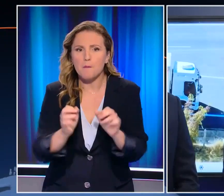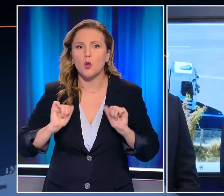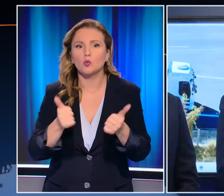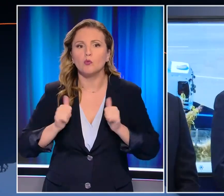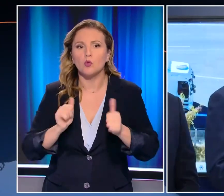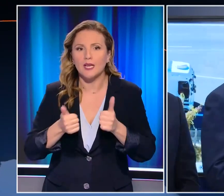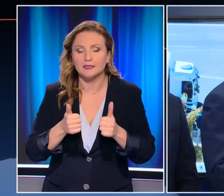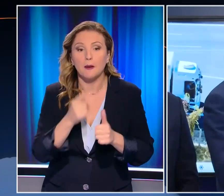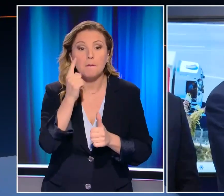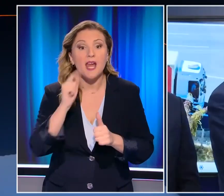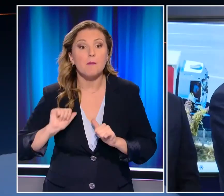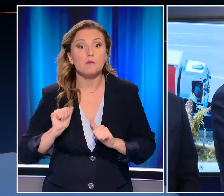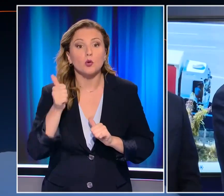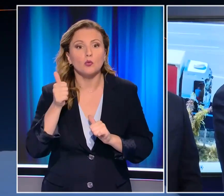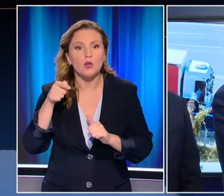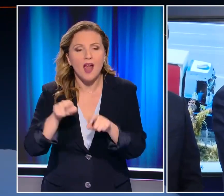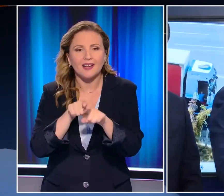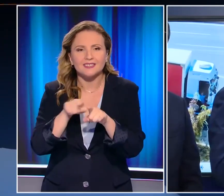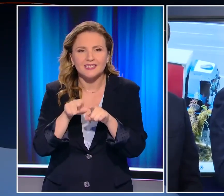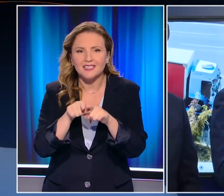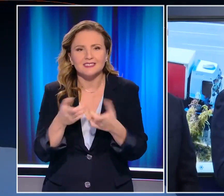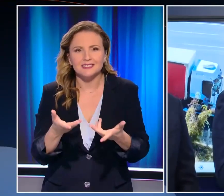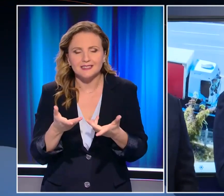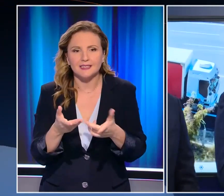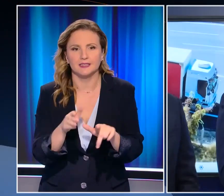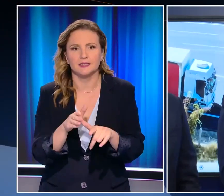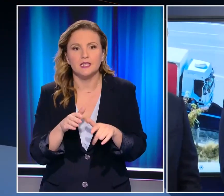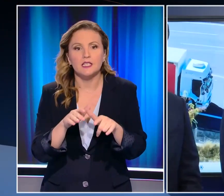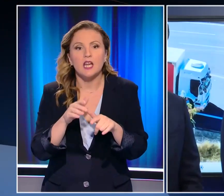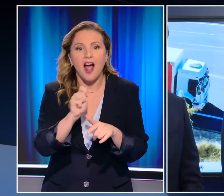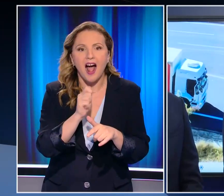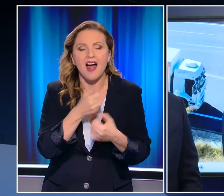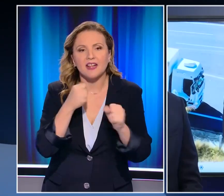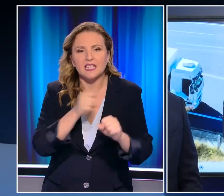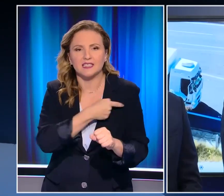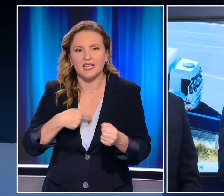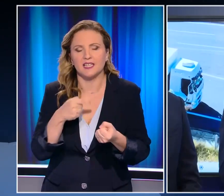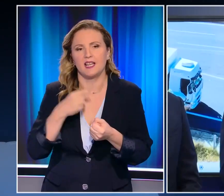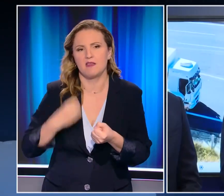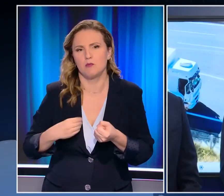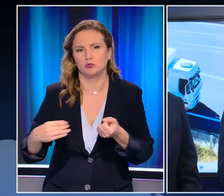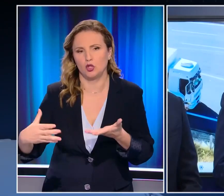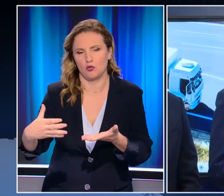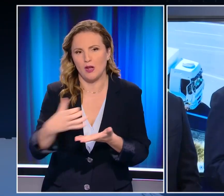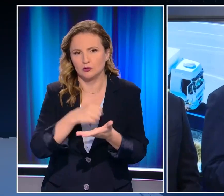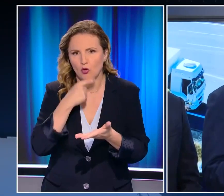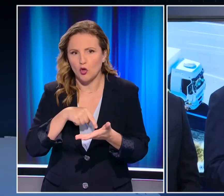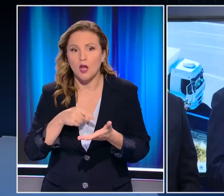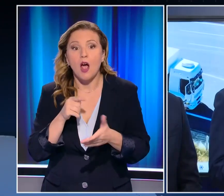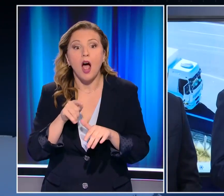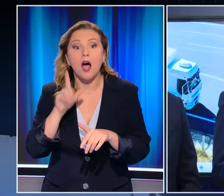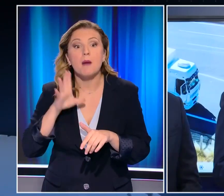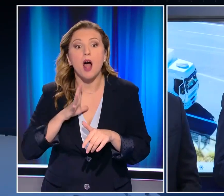πρωτοβουλίες. Μία σχετίζεται με την ΑΔΕ και τις καταγγελίες που γίνονται από τους πολίτες και που